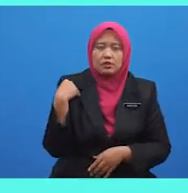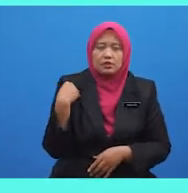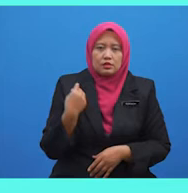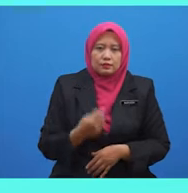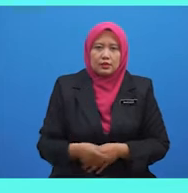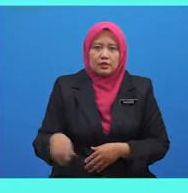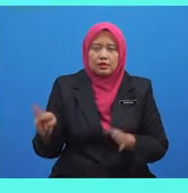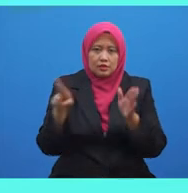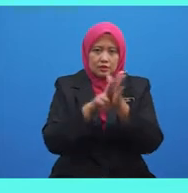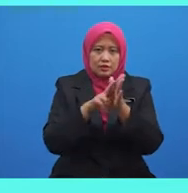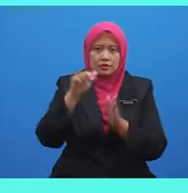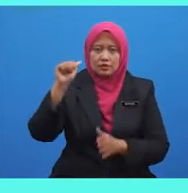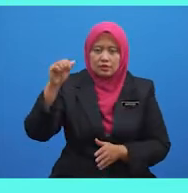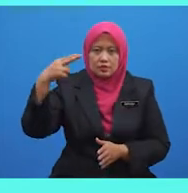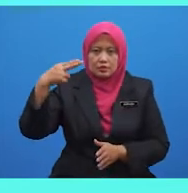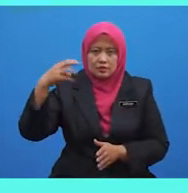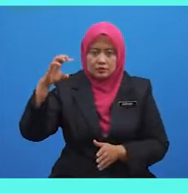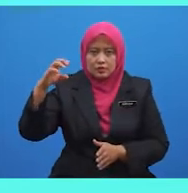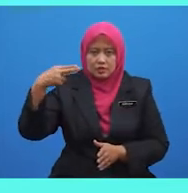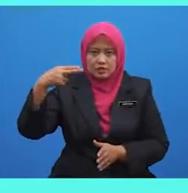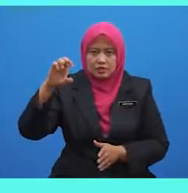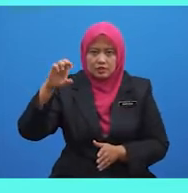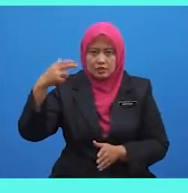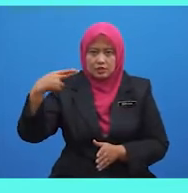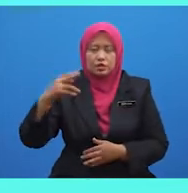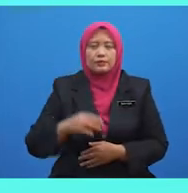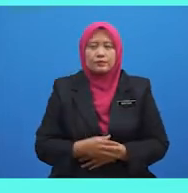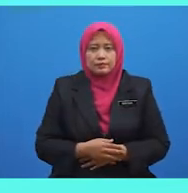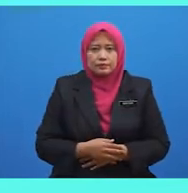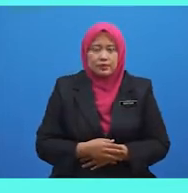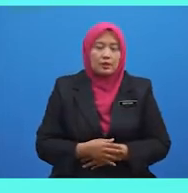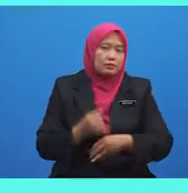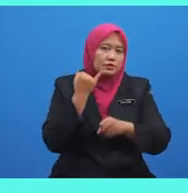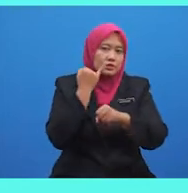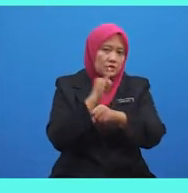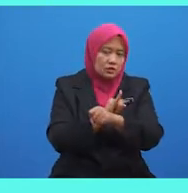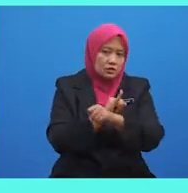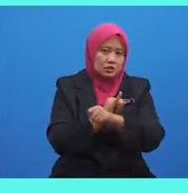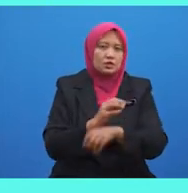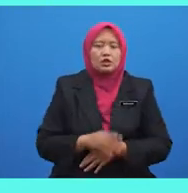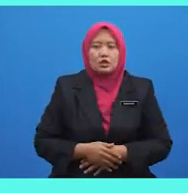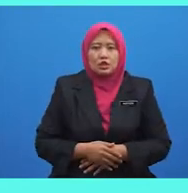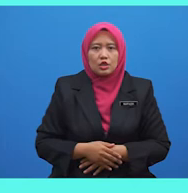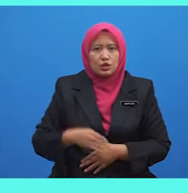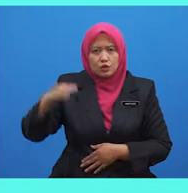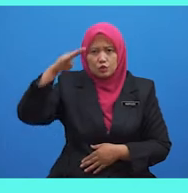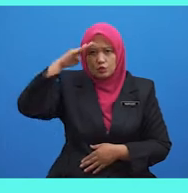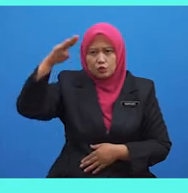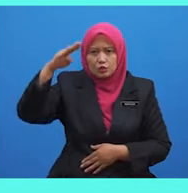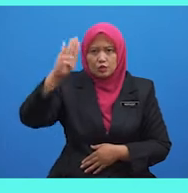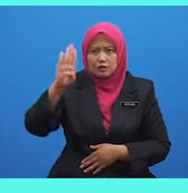serangan daripada Aceh. Hubungan Johor-Belanda bermula pada tahun 1602 apabila